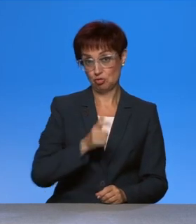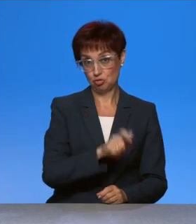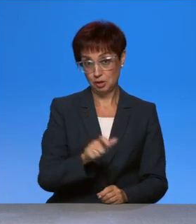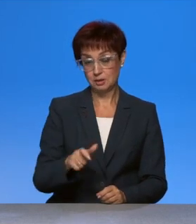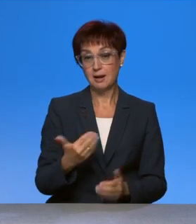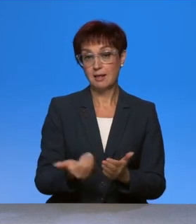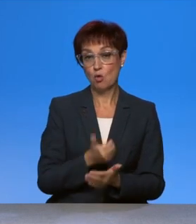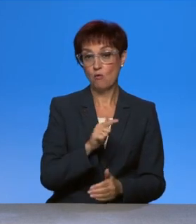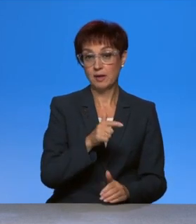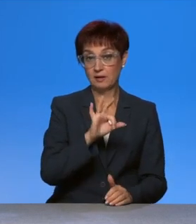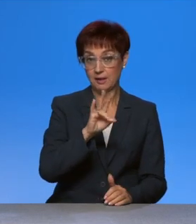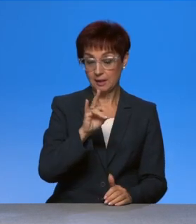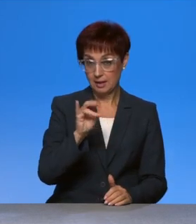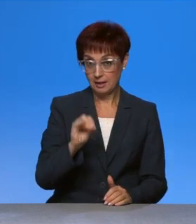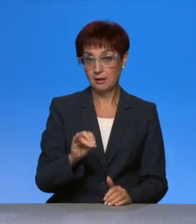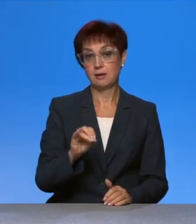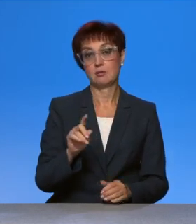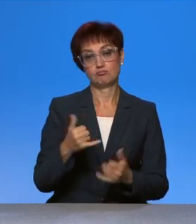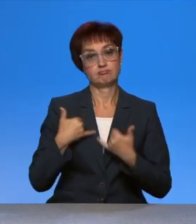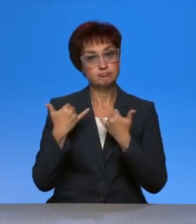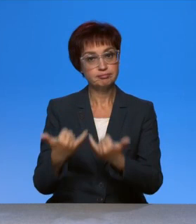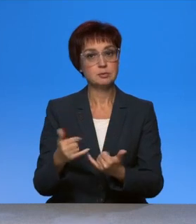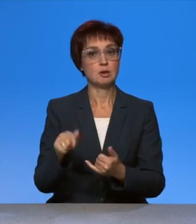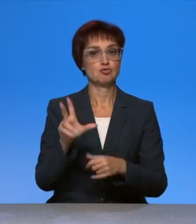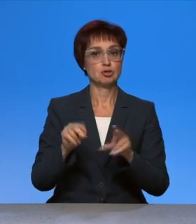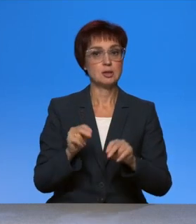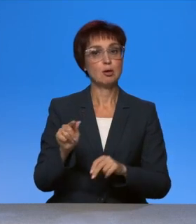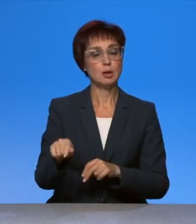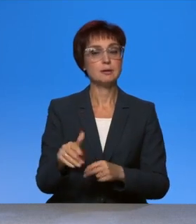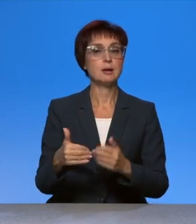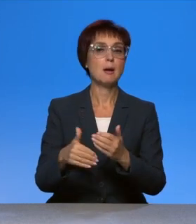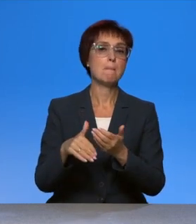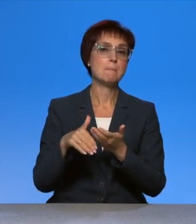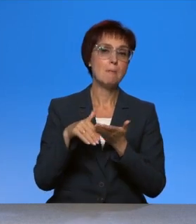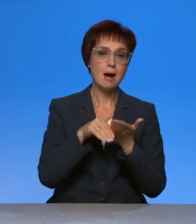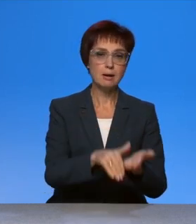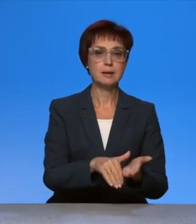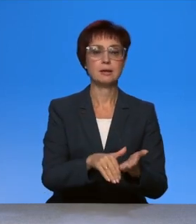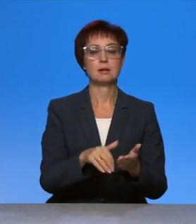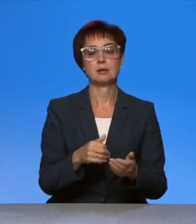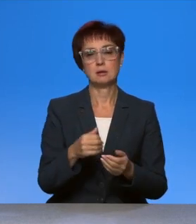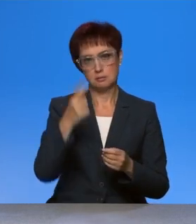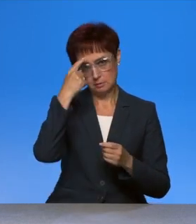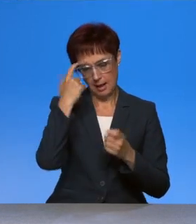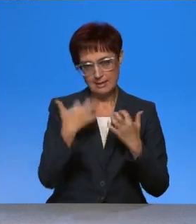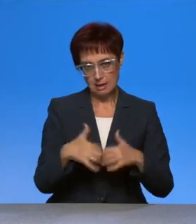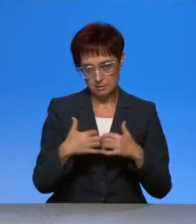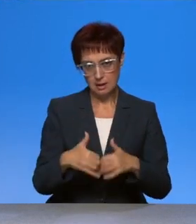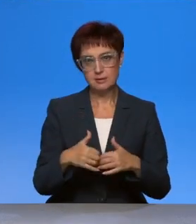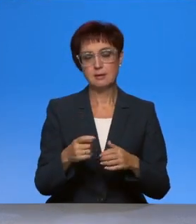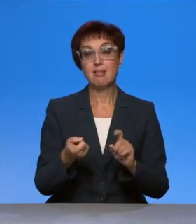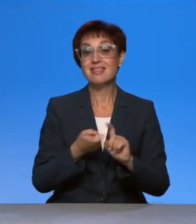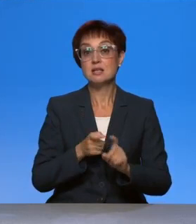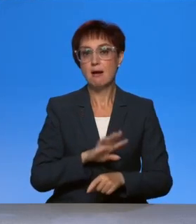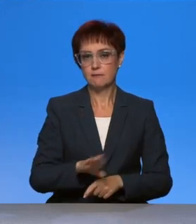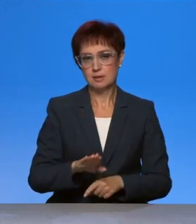помог осознать независимость этого государства. Об этом говорил и говорит сейчас сам премьер-министр Джеймс Марапа в последнем выступлении. А вот